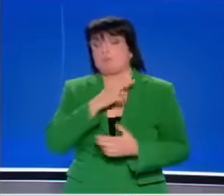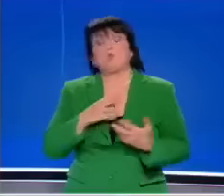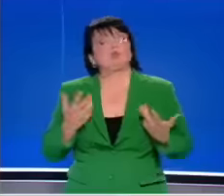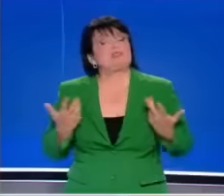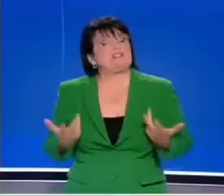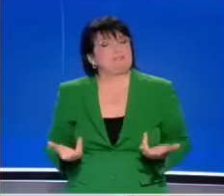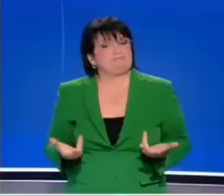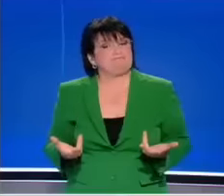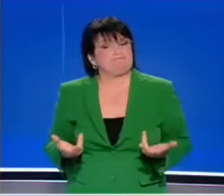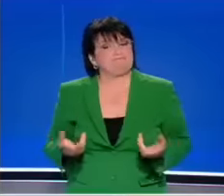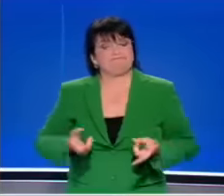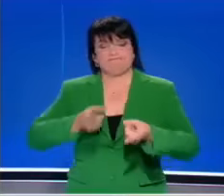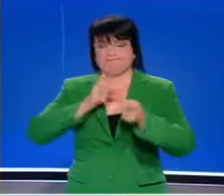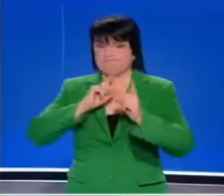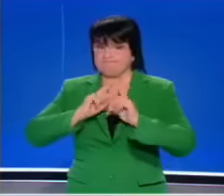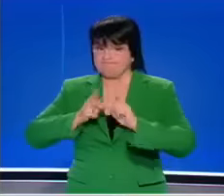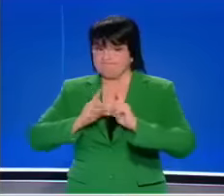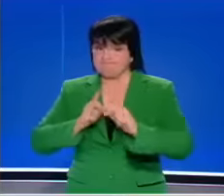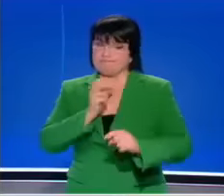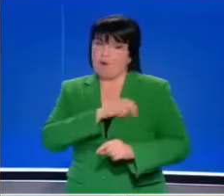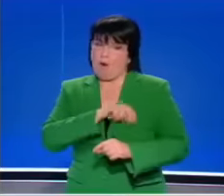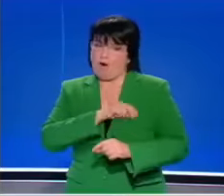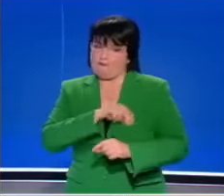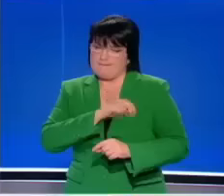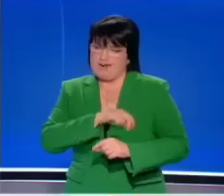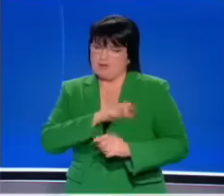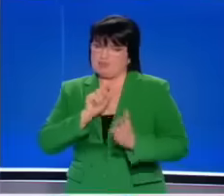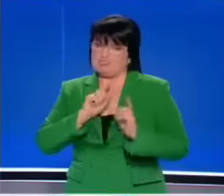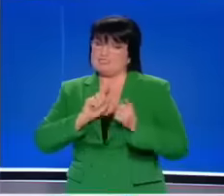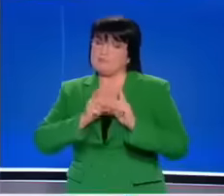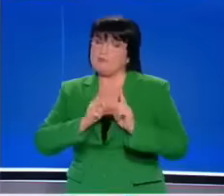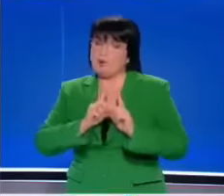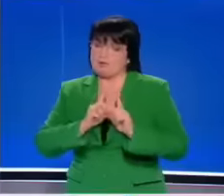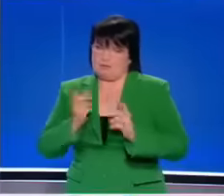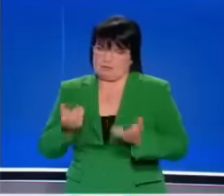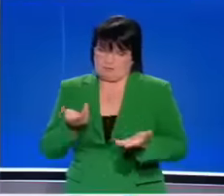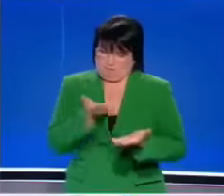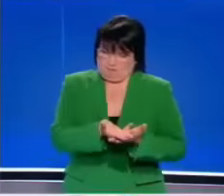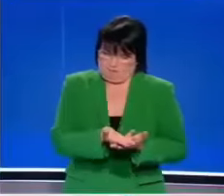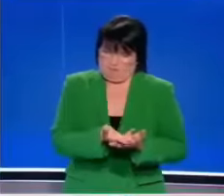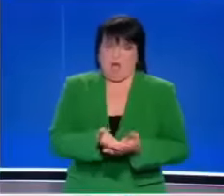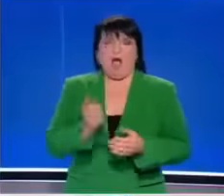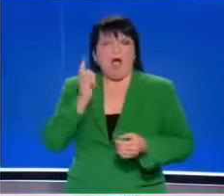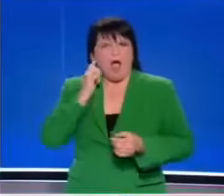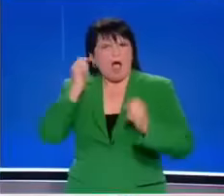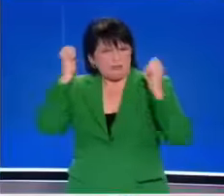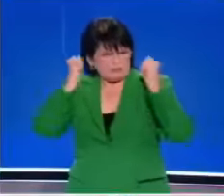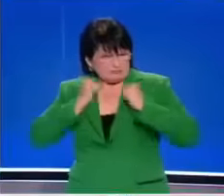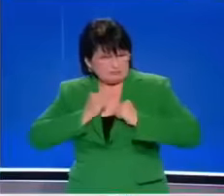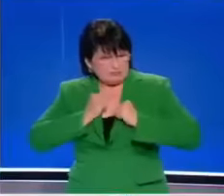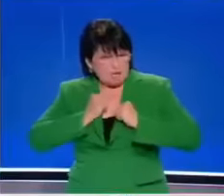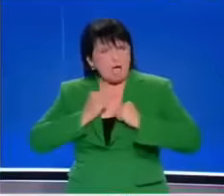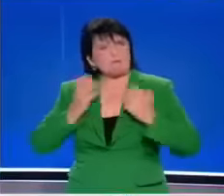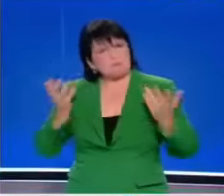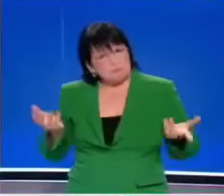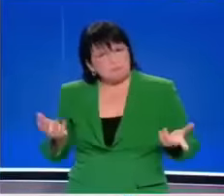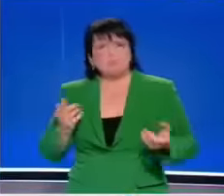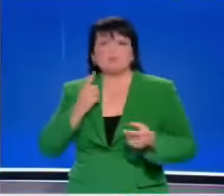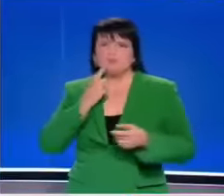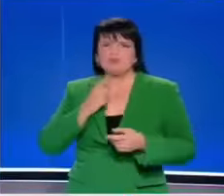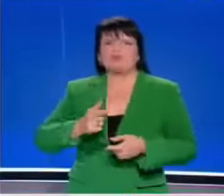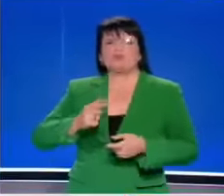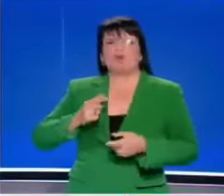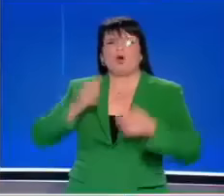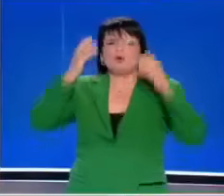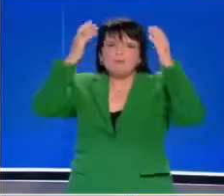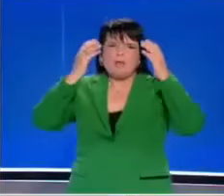είναι να φέρνει επωφελής για την πατρίδα μας συμφωνίας εάν θεωρεί ότι είναι επιζήμια να φορέσει την περικεφαλαία